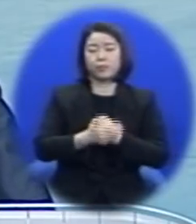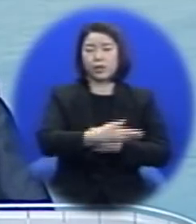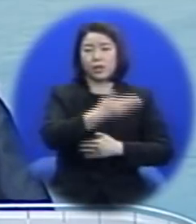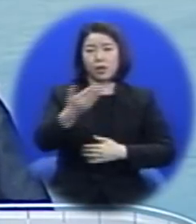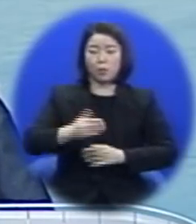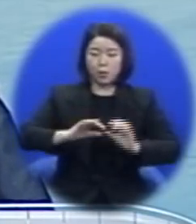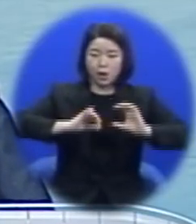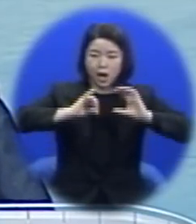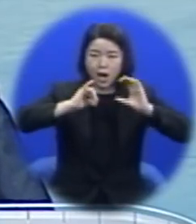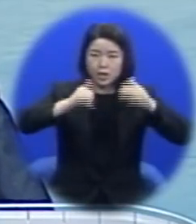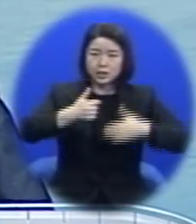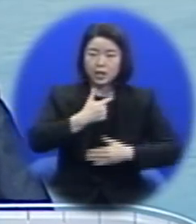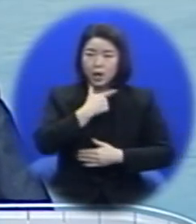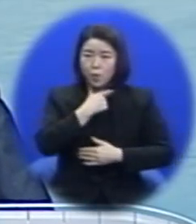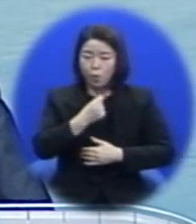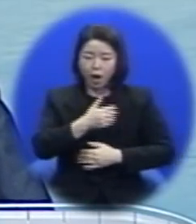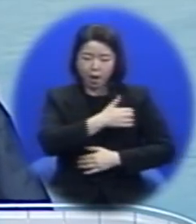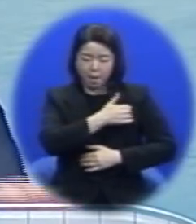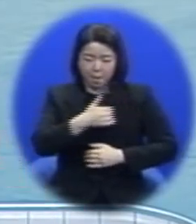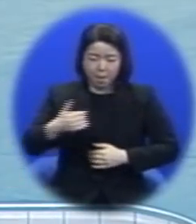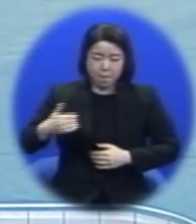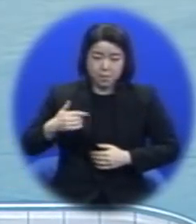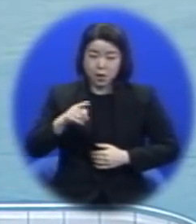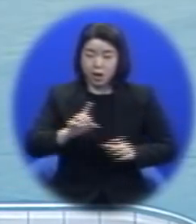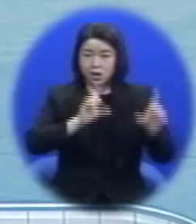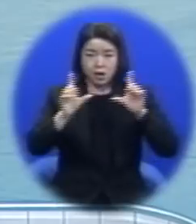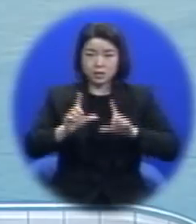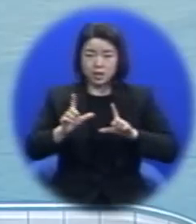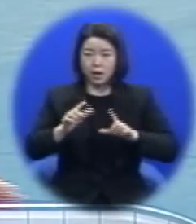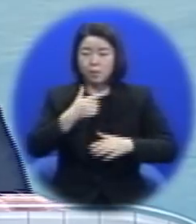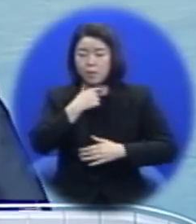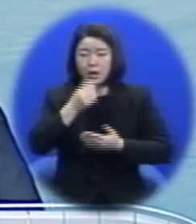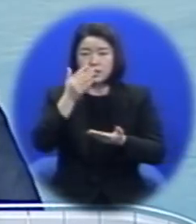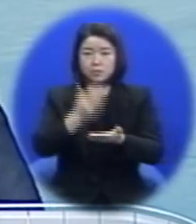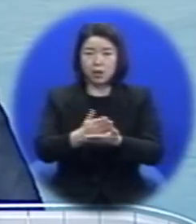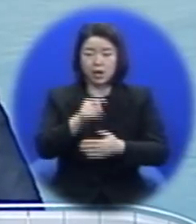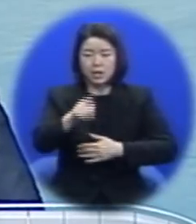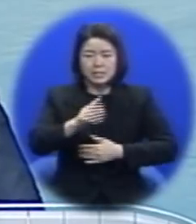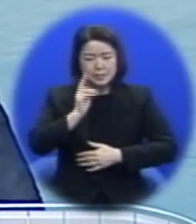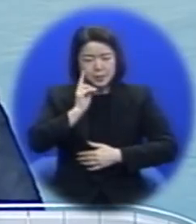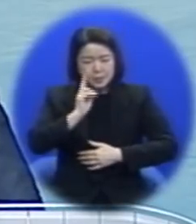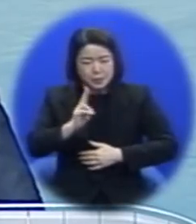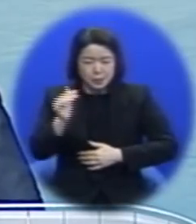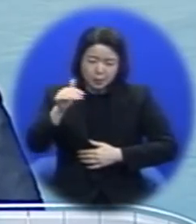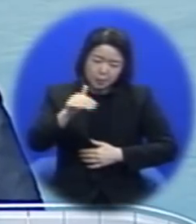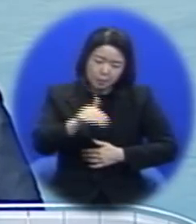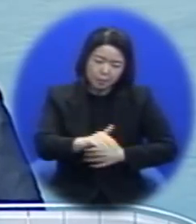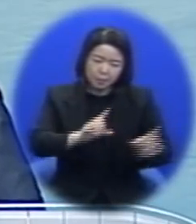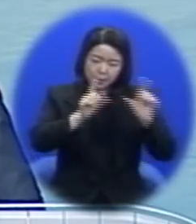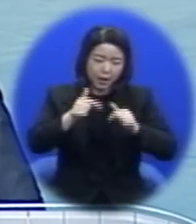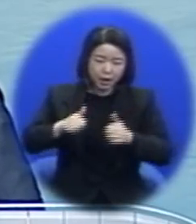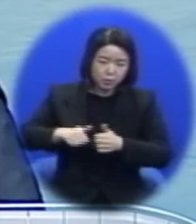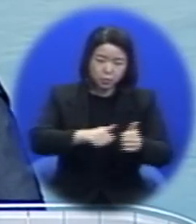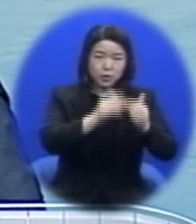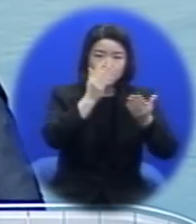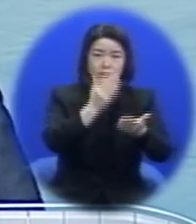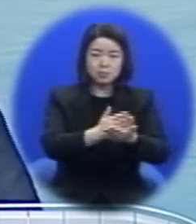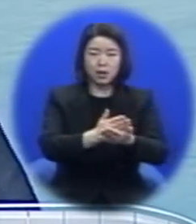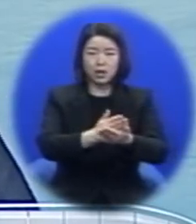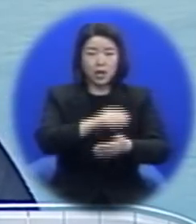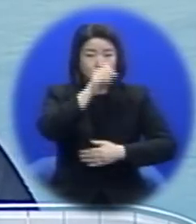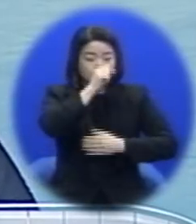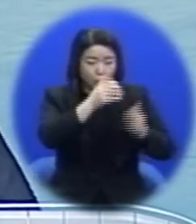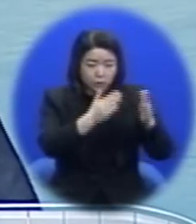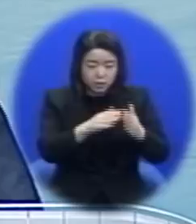삶을 동경하지 마시기 바랍니다. 이 비극적인 삶을 쫓아가지 마시기 바랍니다. 좋은 집, 좋은 차,